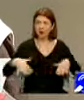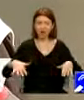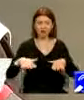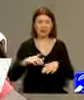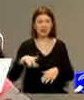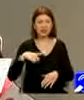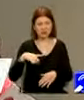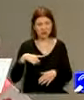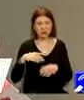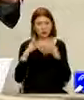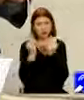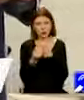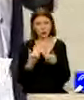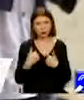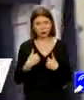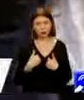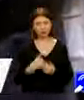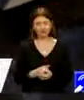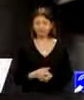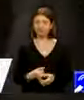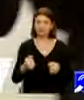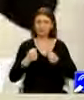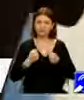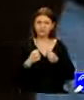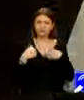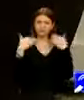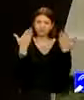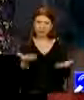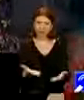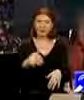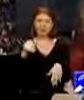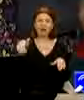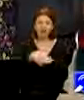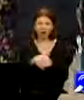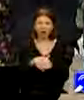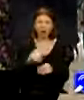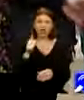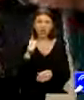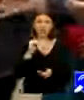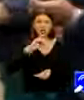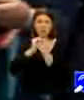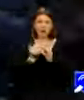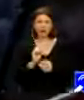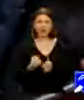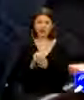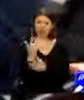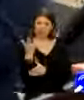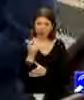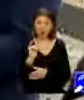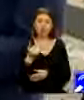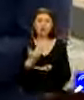că sunteți alături de noi. Voluntarii au oferit cadrelor medicale 60 de pachete și flori,